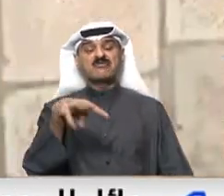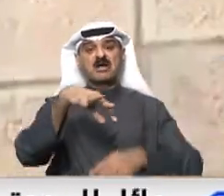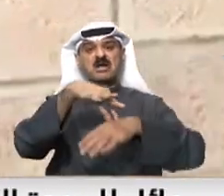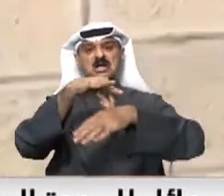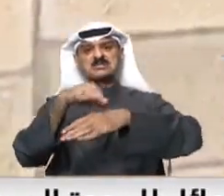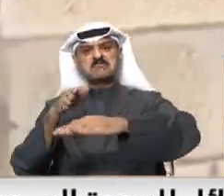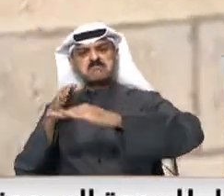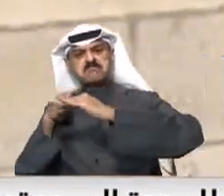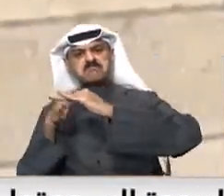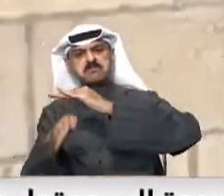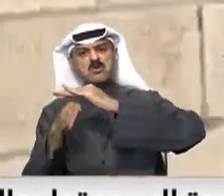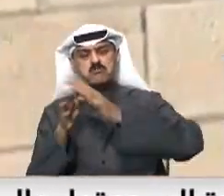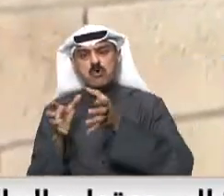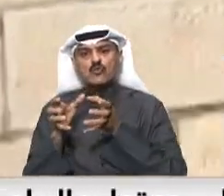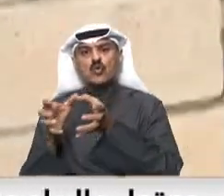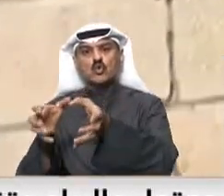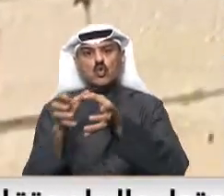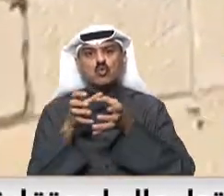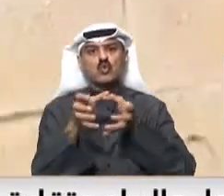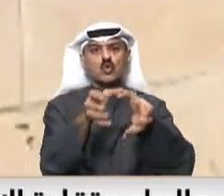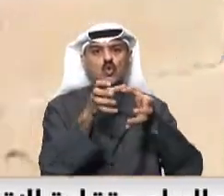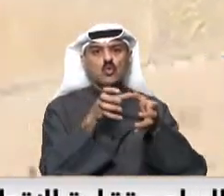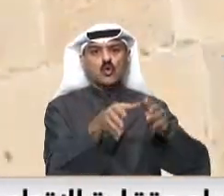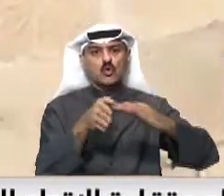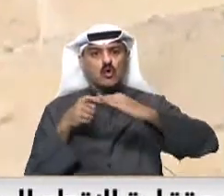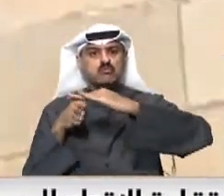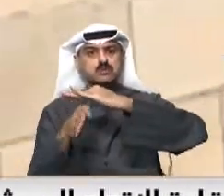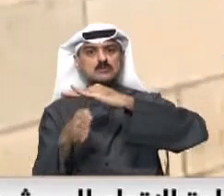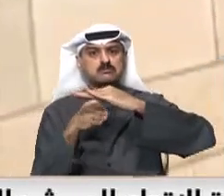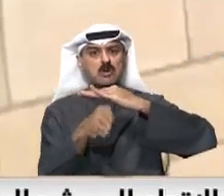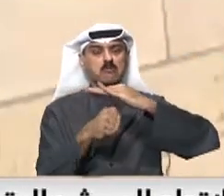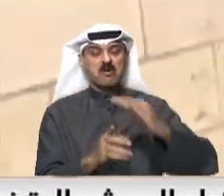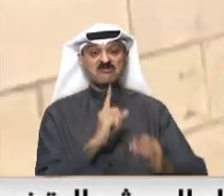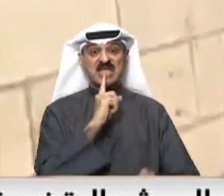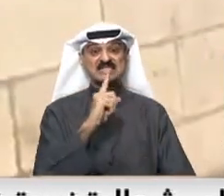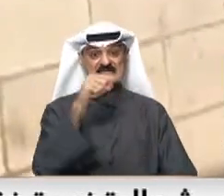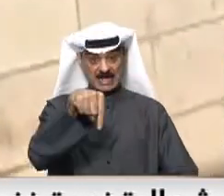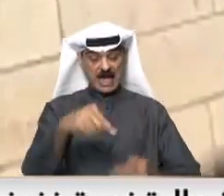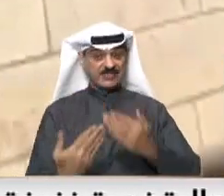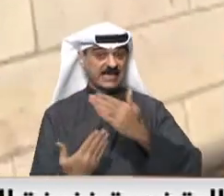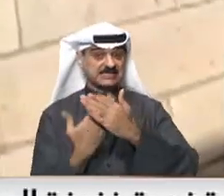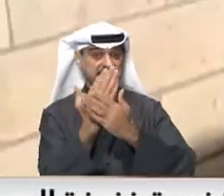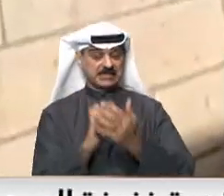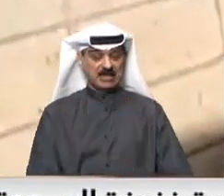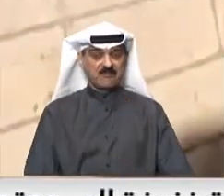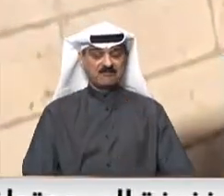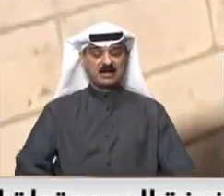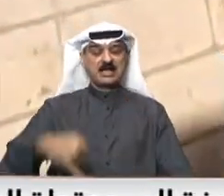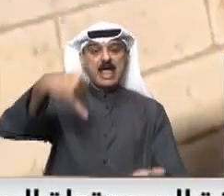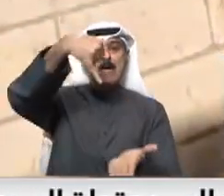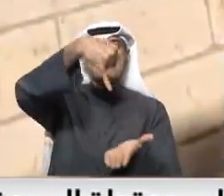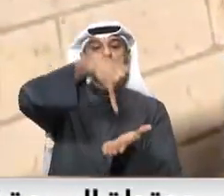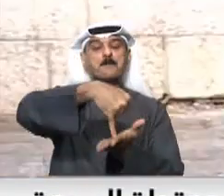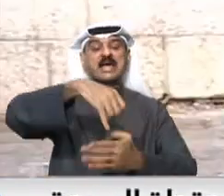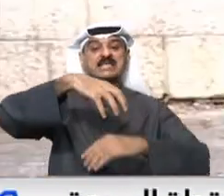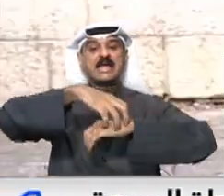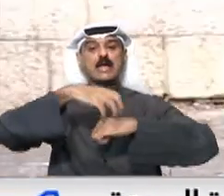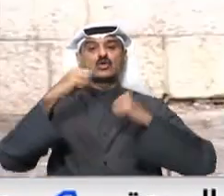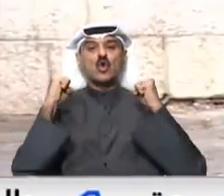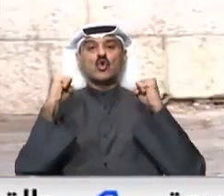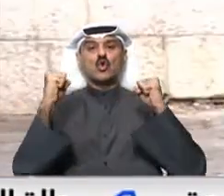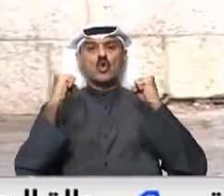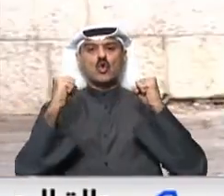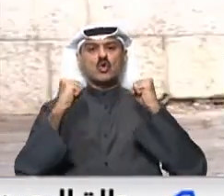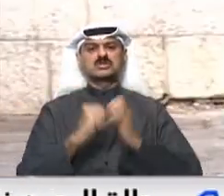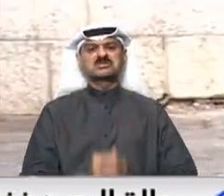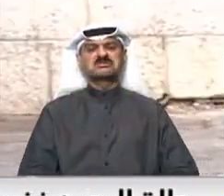نفذوا اقتحامات لا زالت متواصلة منذ بداية العام الحالي. مدينة القدس أضحت مسرحا للانتهاكات اليومية